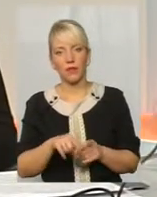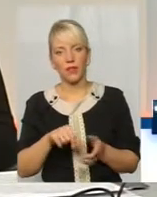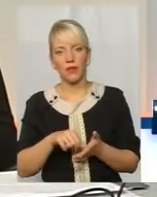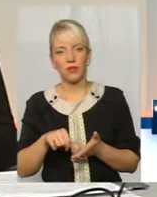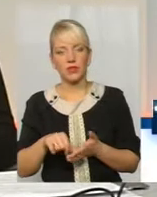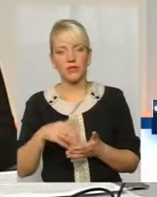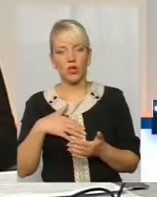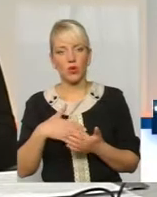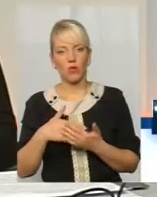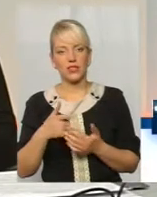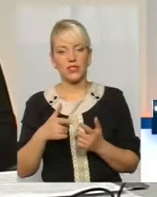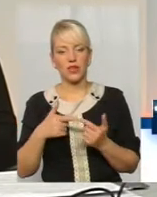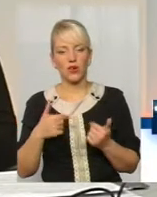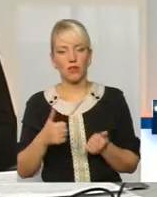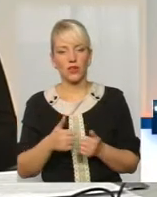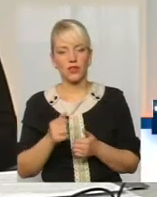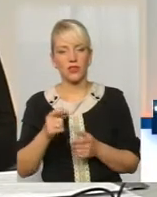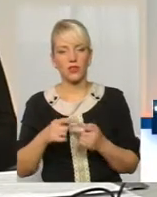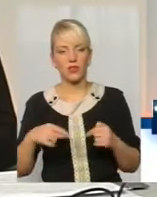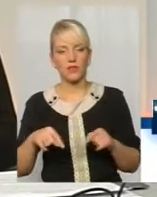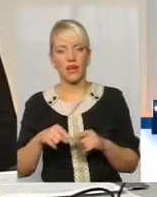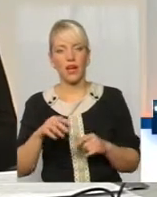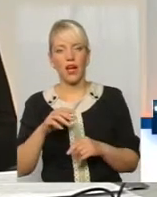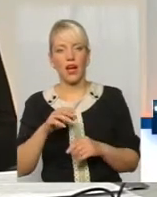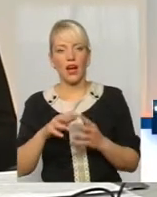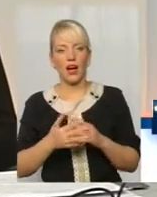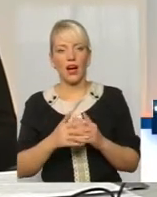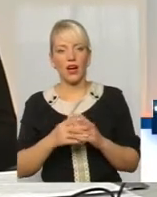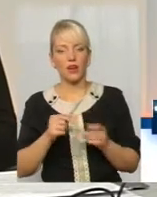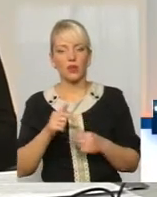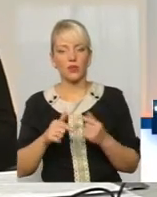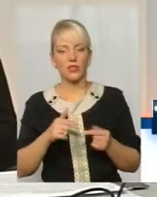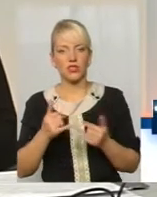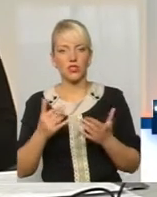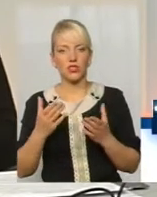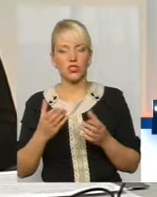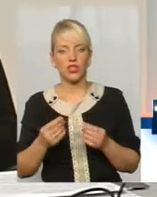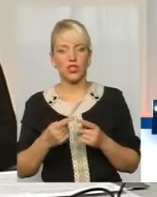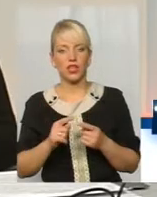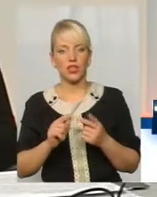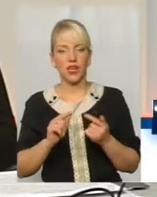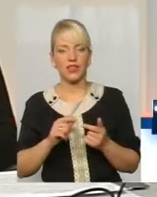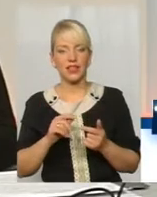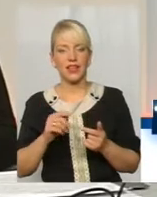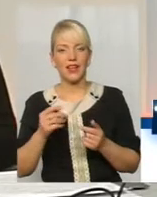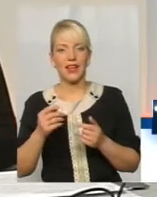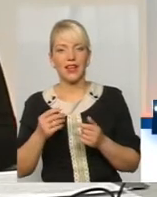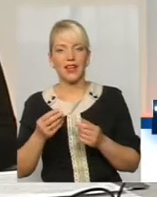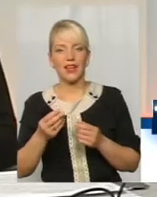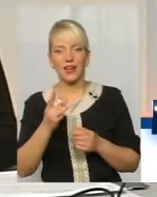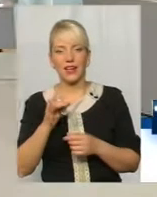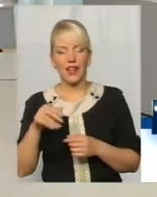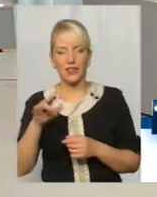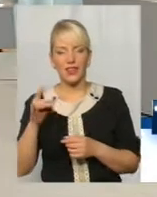представників громадських об'єднань у сфері агробізнесу. На сьогоднішній день антирейдерський штаб провів вже